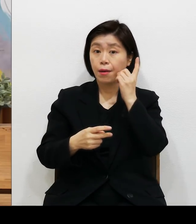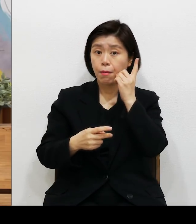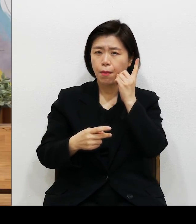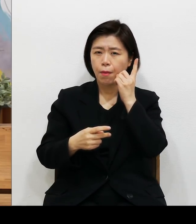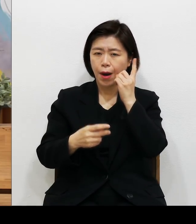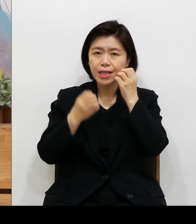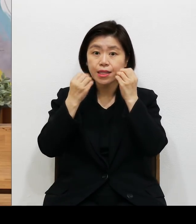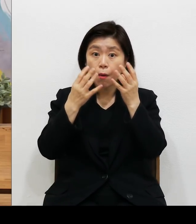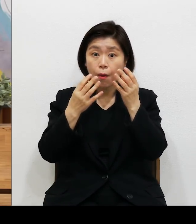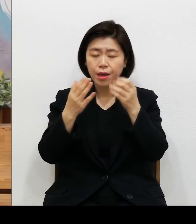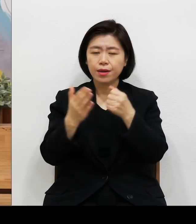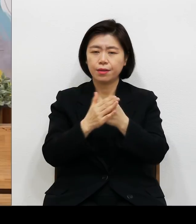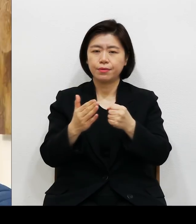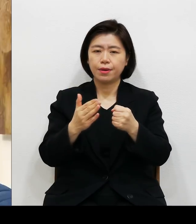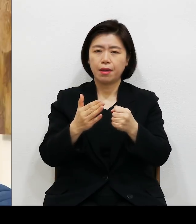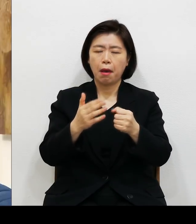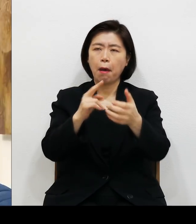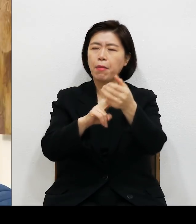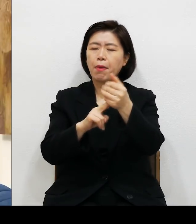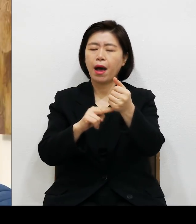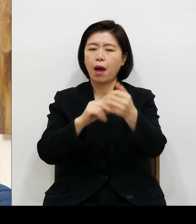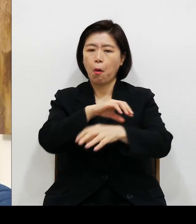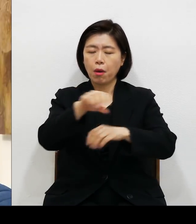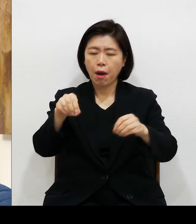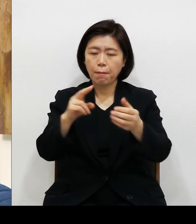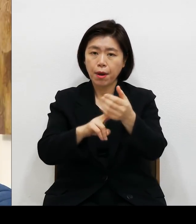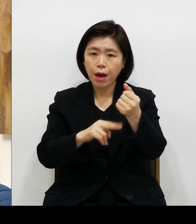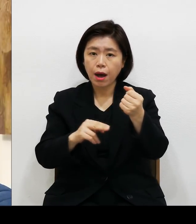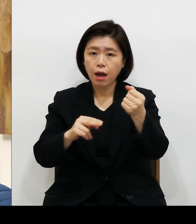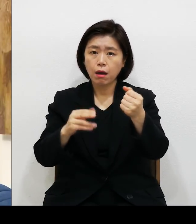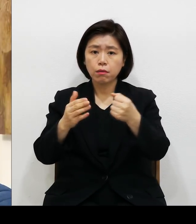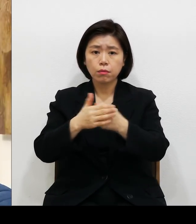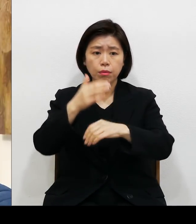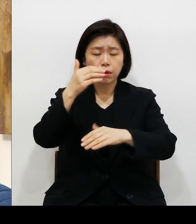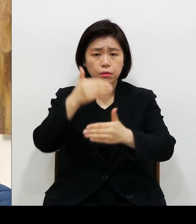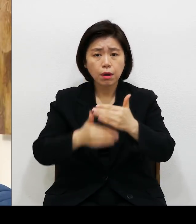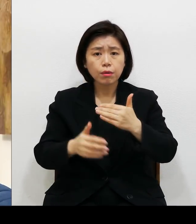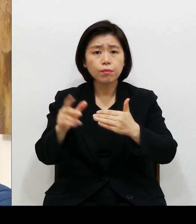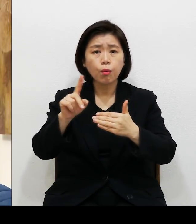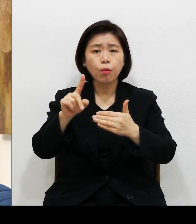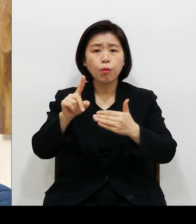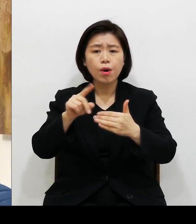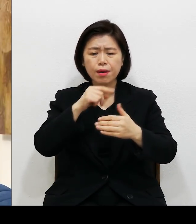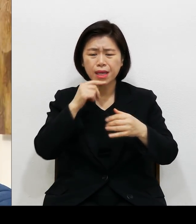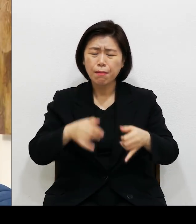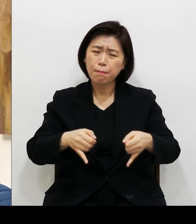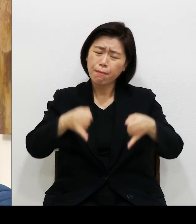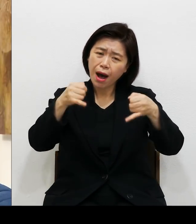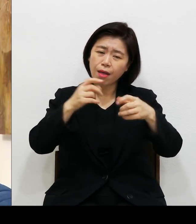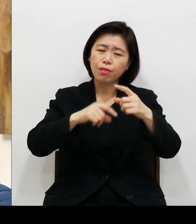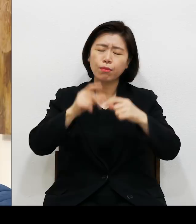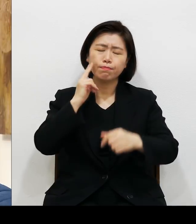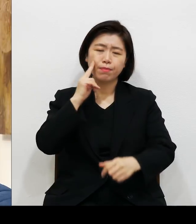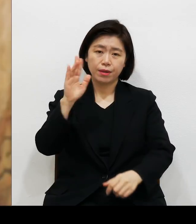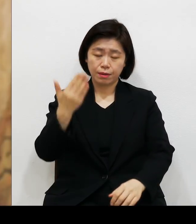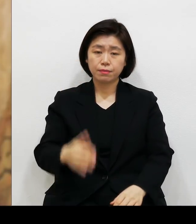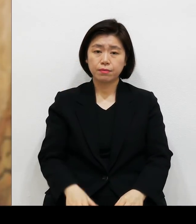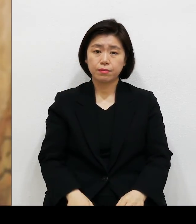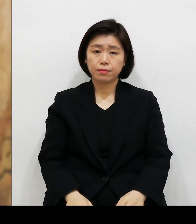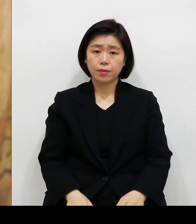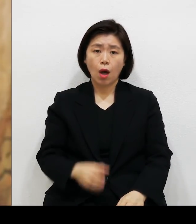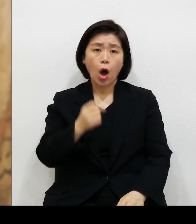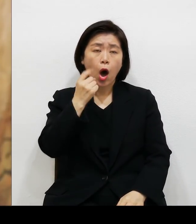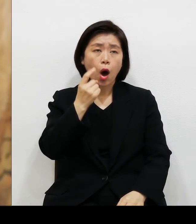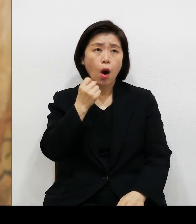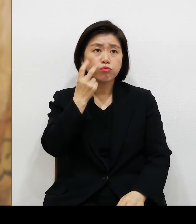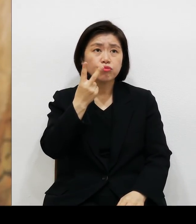남네요. 그렇죠. 예. 그렇게 해서 뭐 한 달, 2달을 버텼는데 버티는 거죠. 이제 결국에는 야,